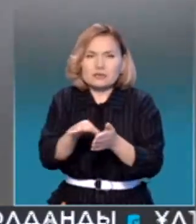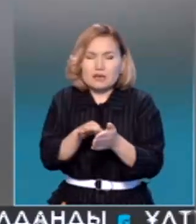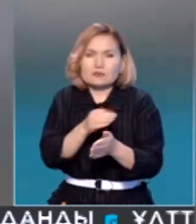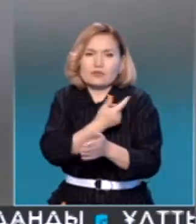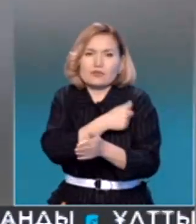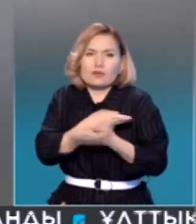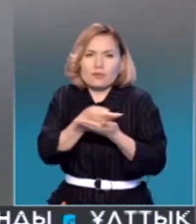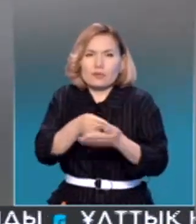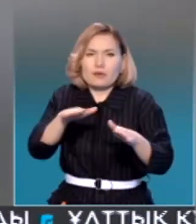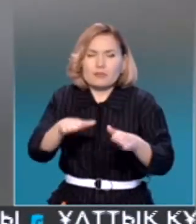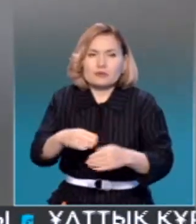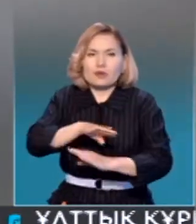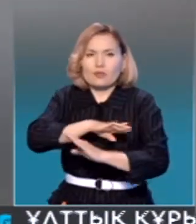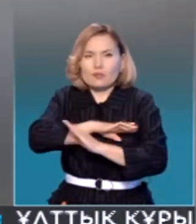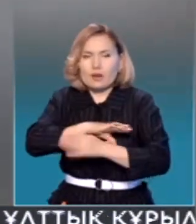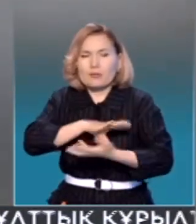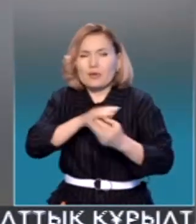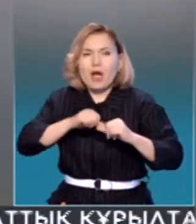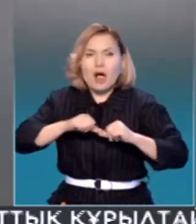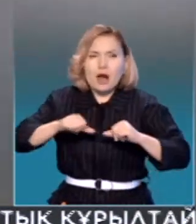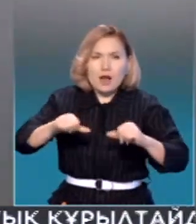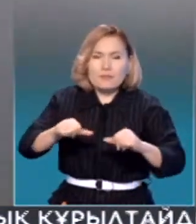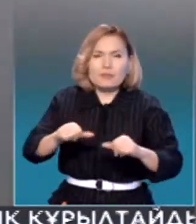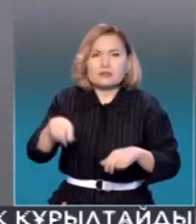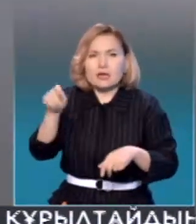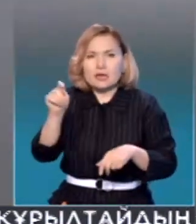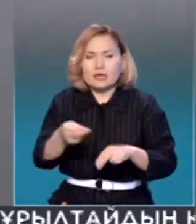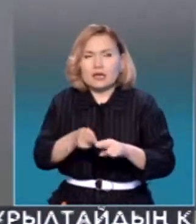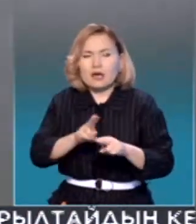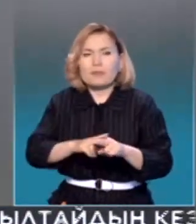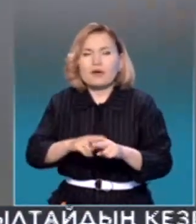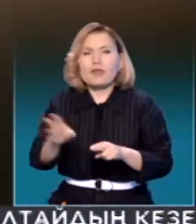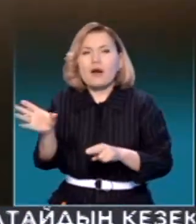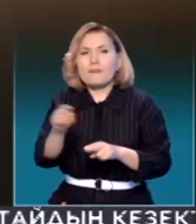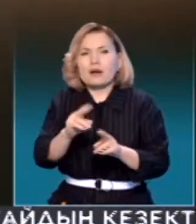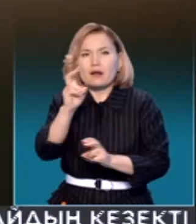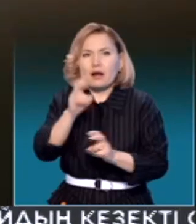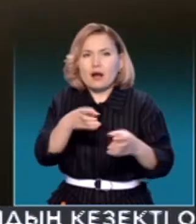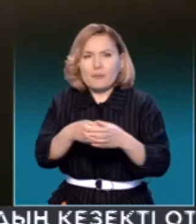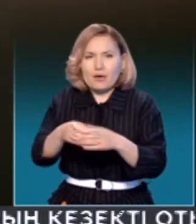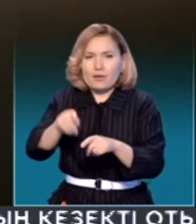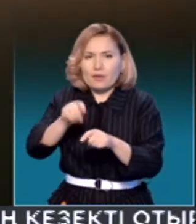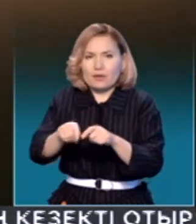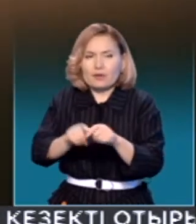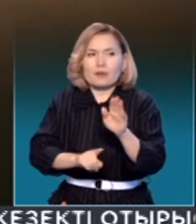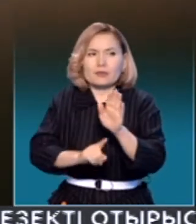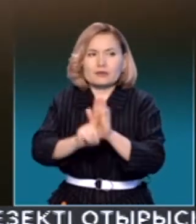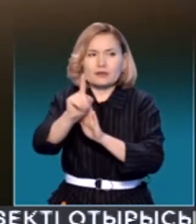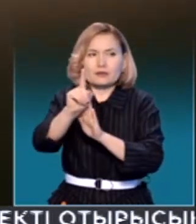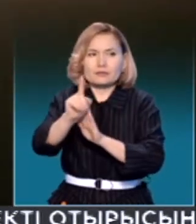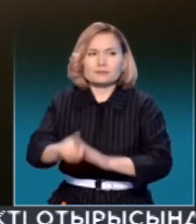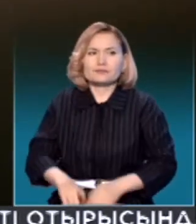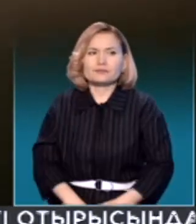жағдайға қатысты өңірде арнайы комиссия құрылып, мұнай өндірумен айналысатын барлық компанияларда тексеріс жүріп жатыр.